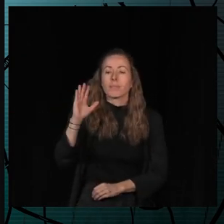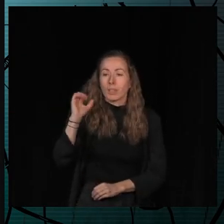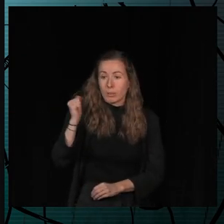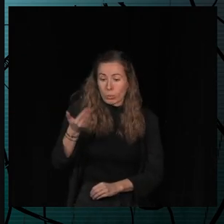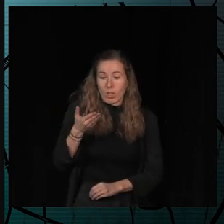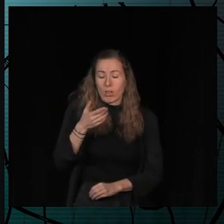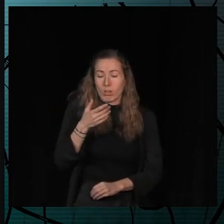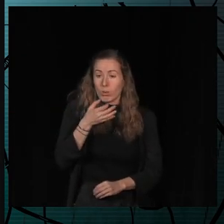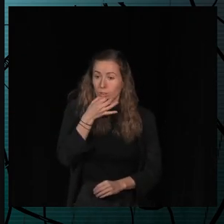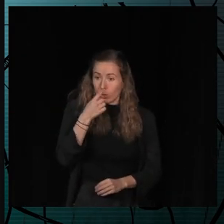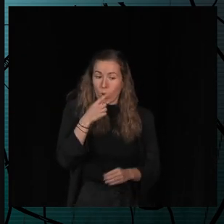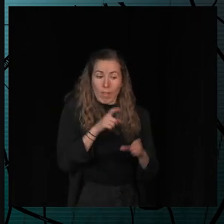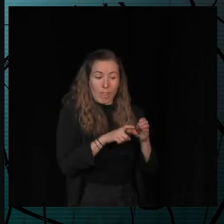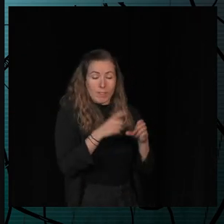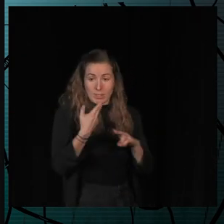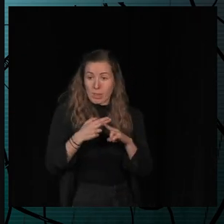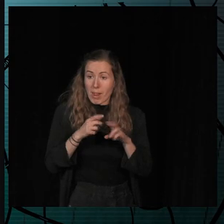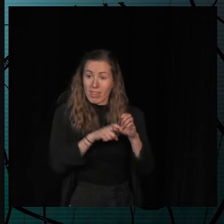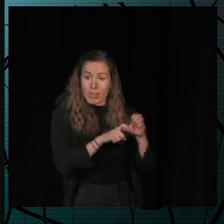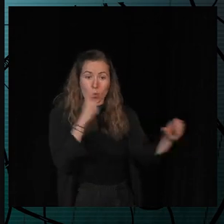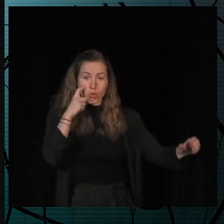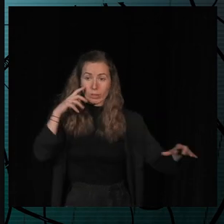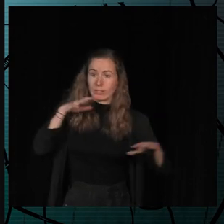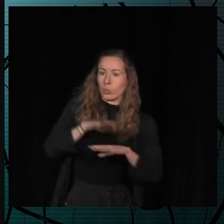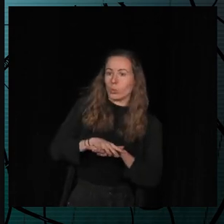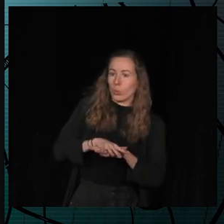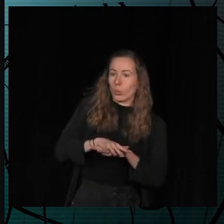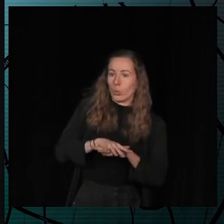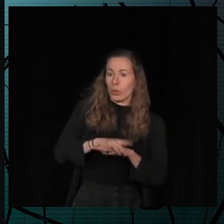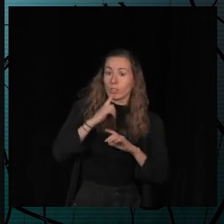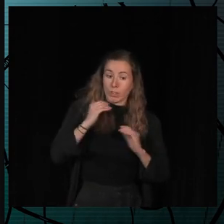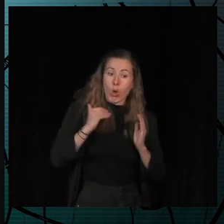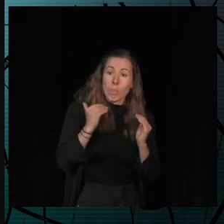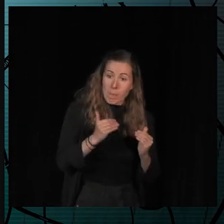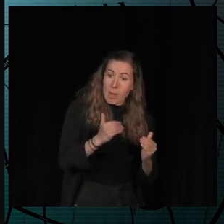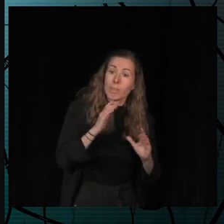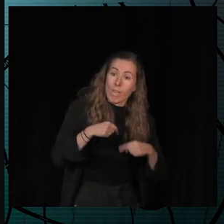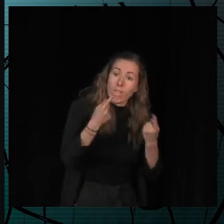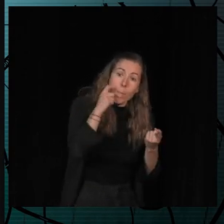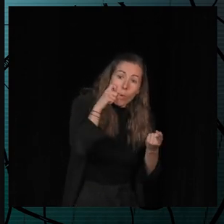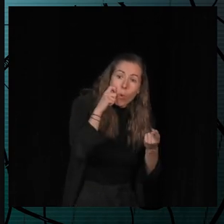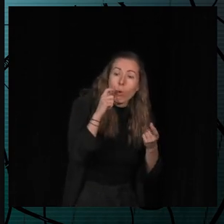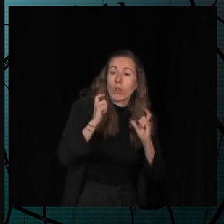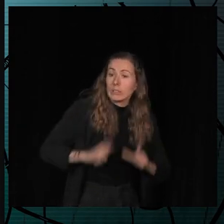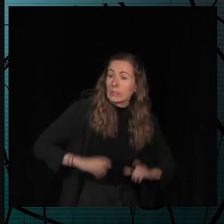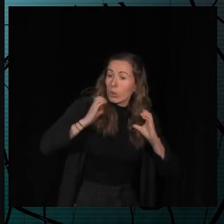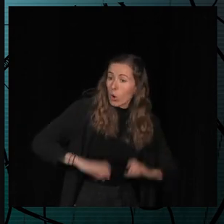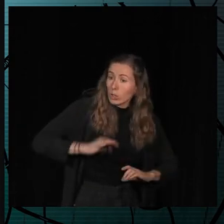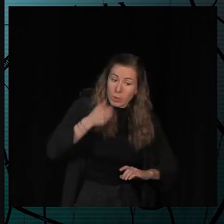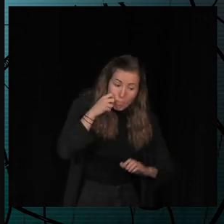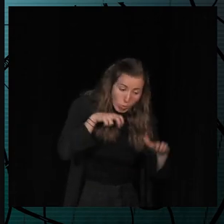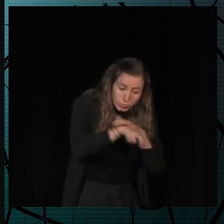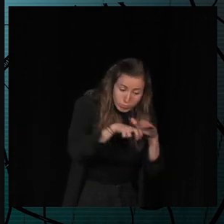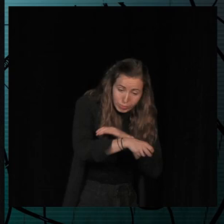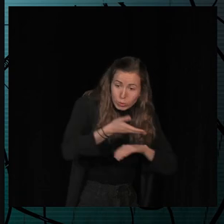on parle de décrocheurs silencieux c'estàd ce sont des gens qui sont toujours au lycée collège mais qui sont qui ont totalement décroché donc les décrocheurs donc on